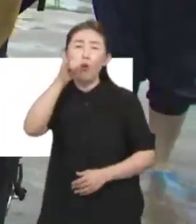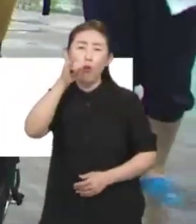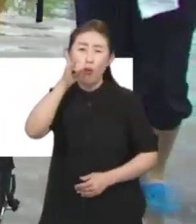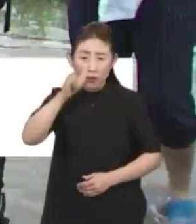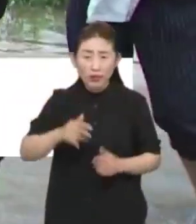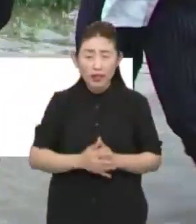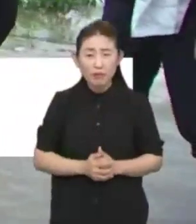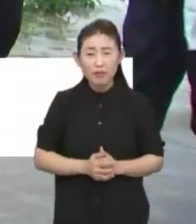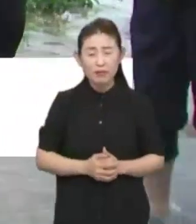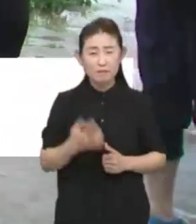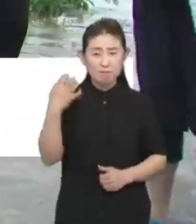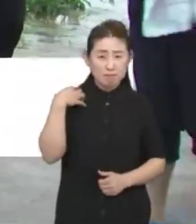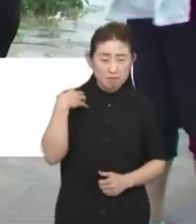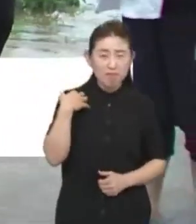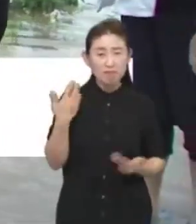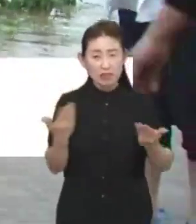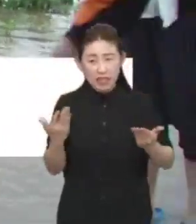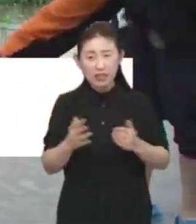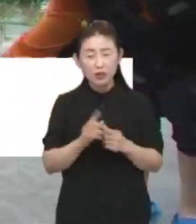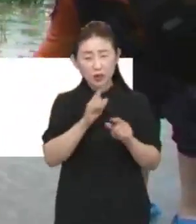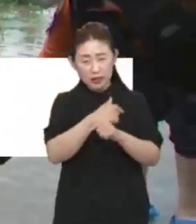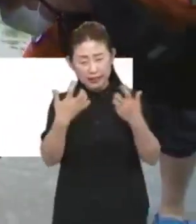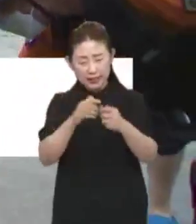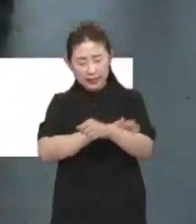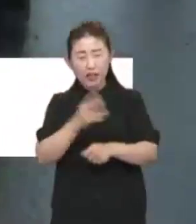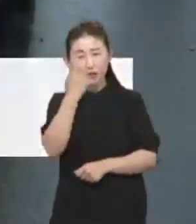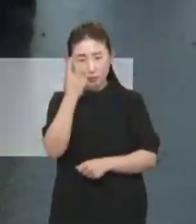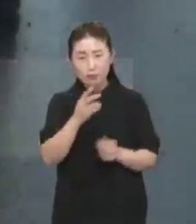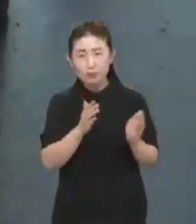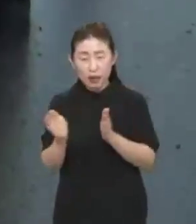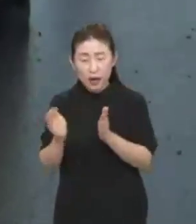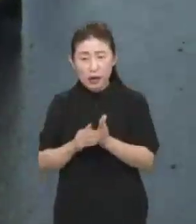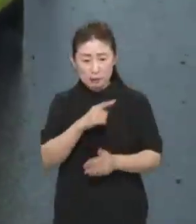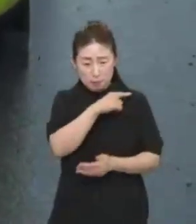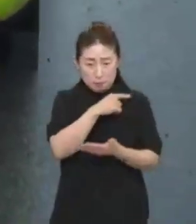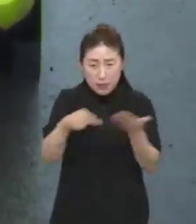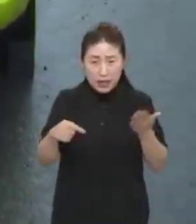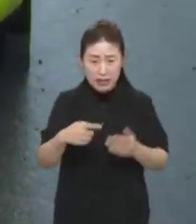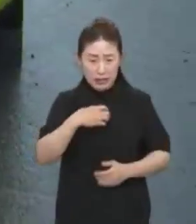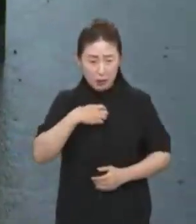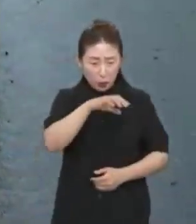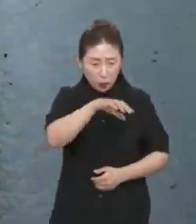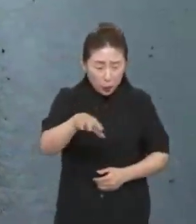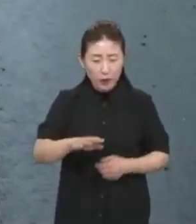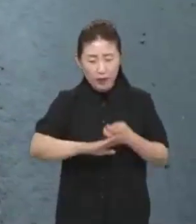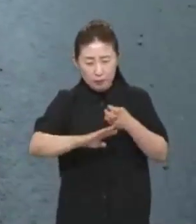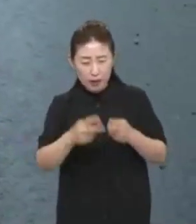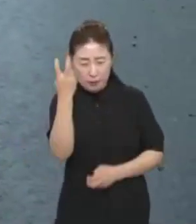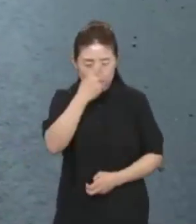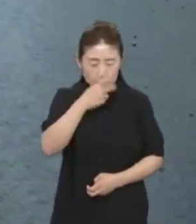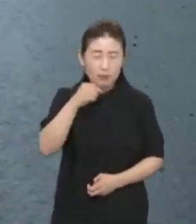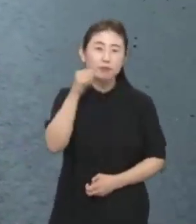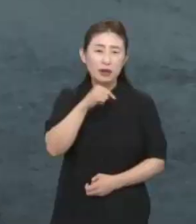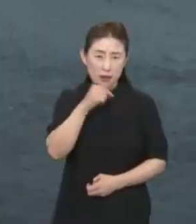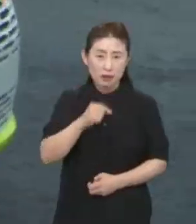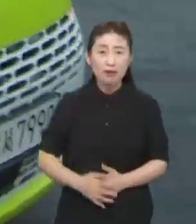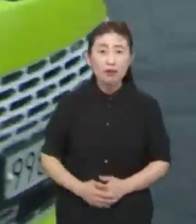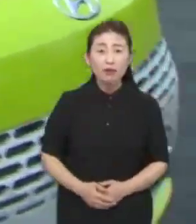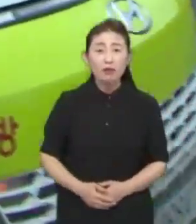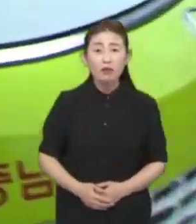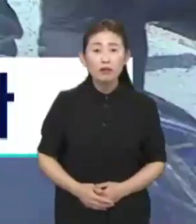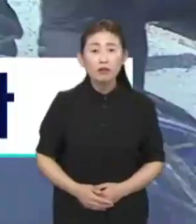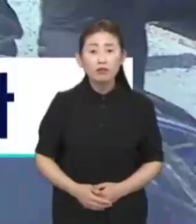따라 근무체계와 풍수해 장비를 재점검하고 피해 우려 지역에 대한 예찰 활동을 강화하기로 했습니다.